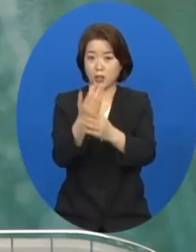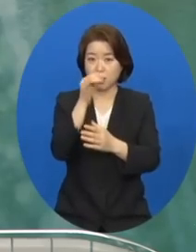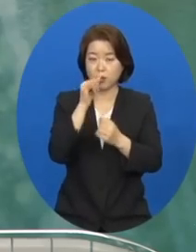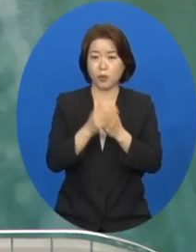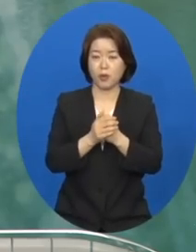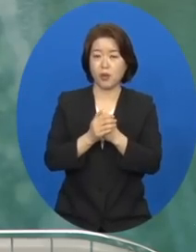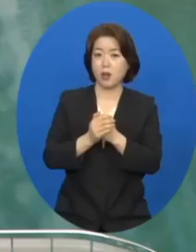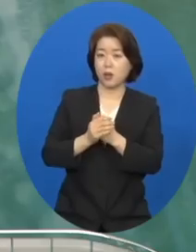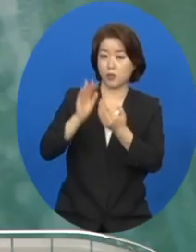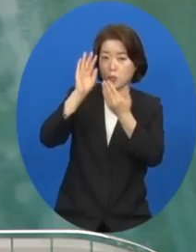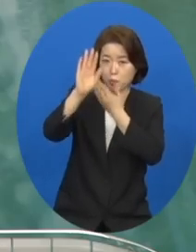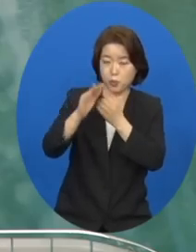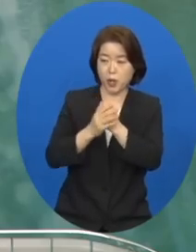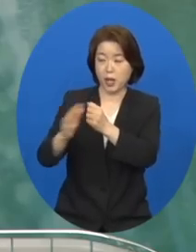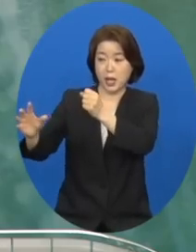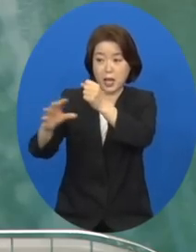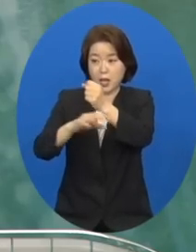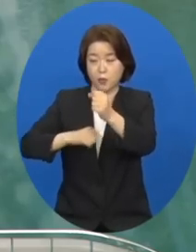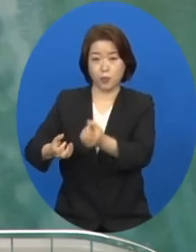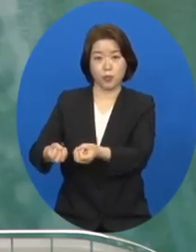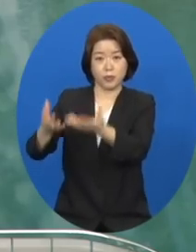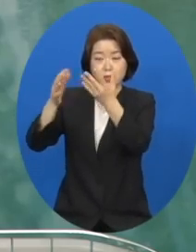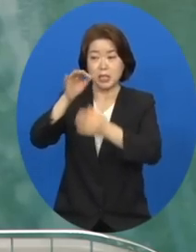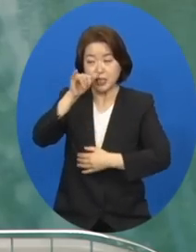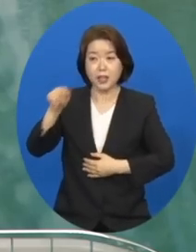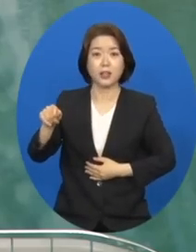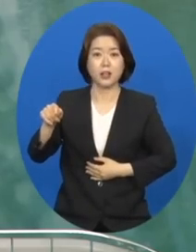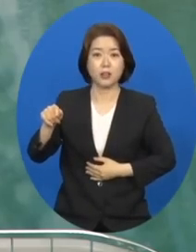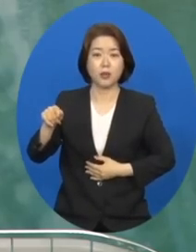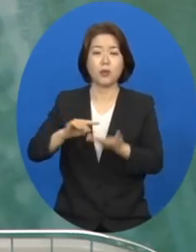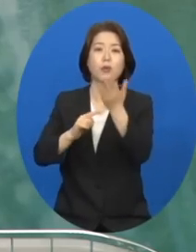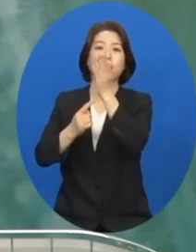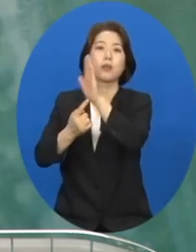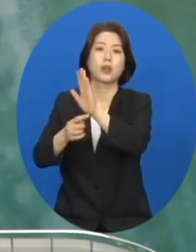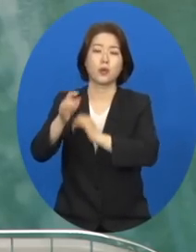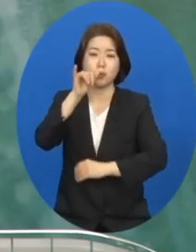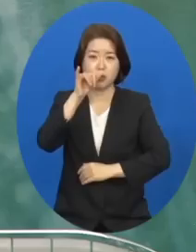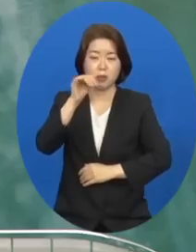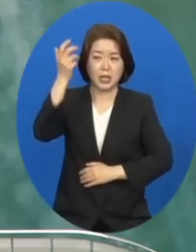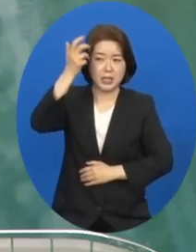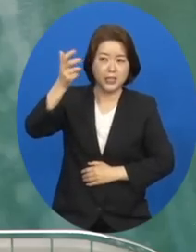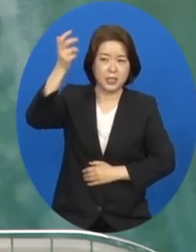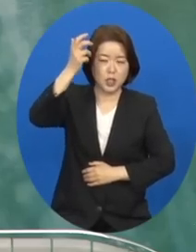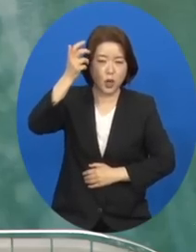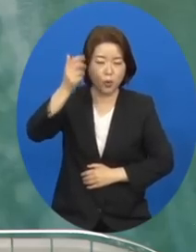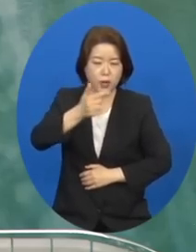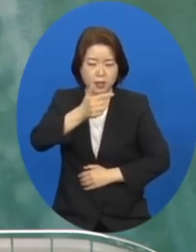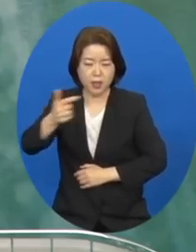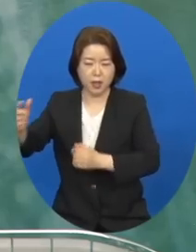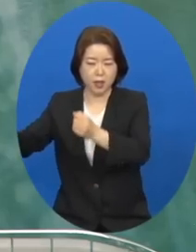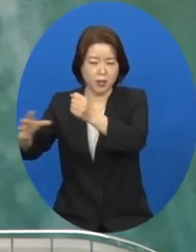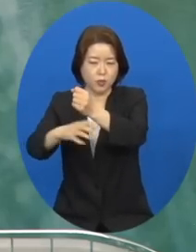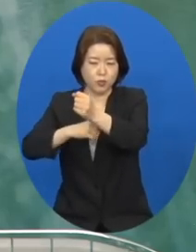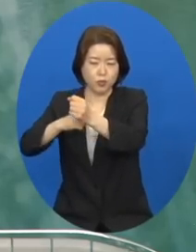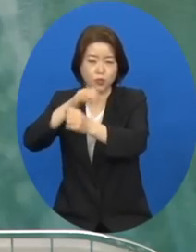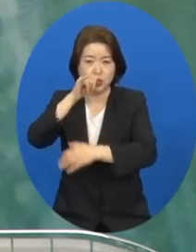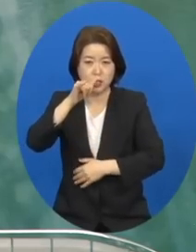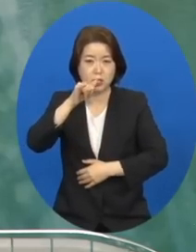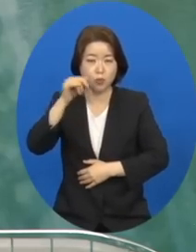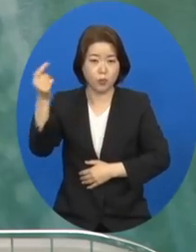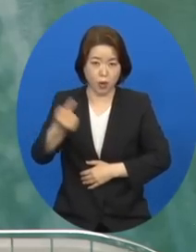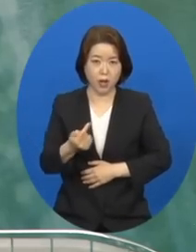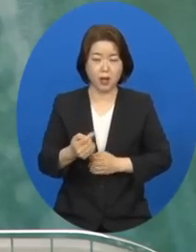수가 있다라는 것을 이미 성경에 얘기라고 있어요 영혼의 대출 수가 있을 것이다 요한계시록에 보면